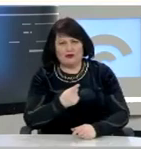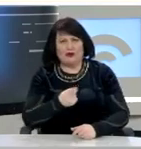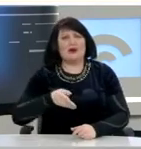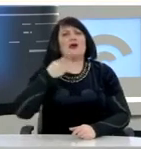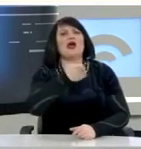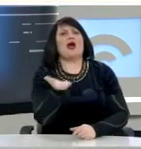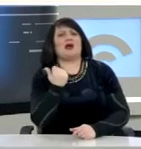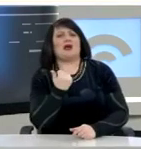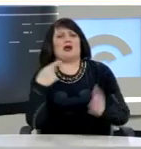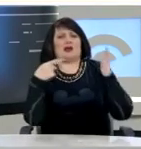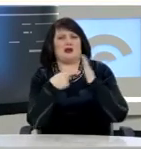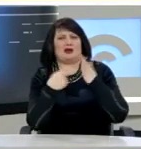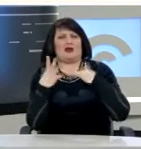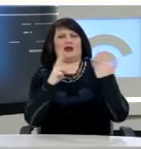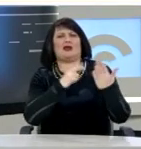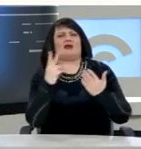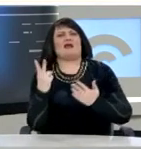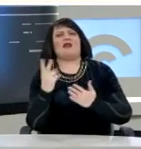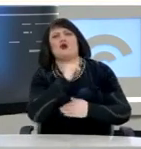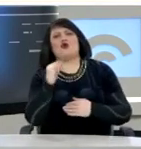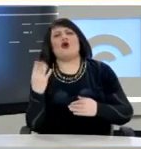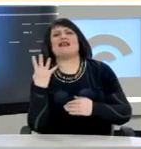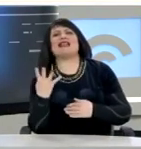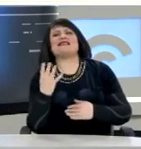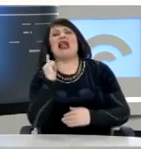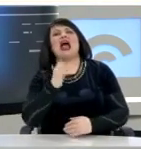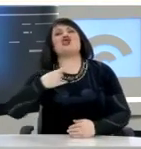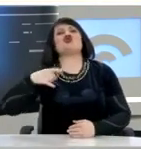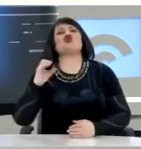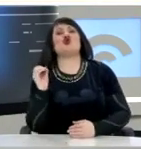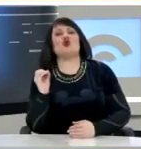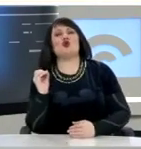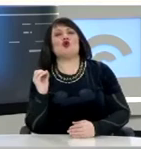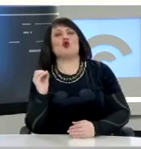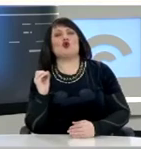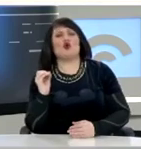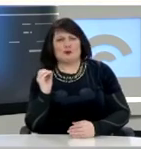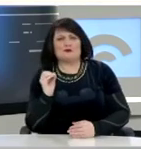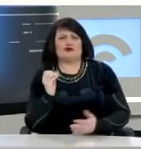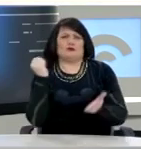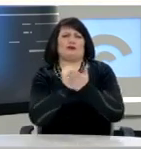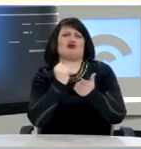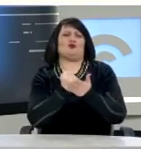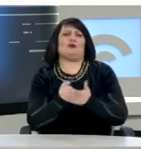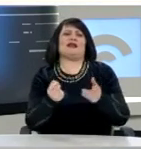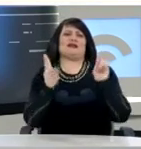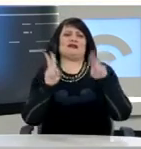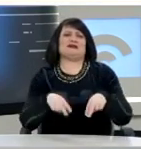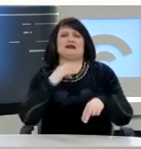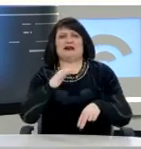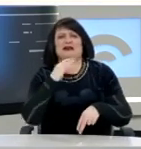στις διαπραγματεύσεις το 1992-94 για την ISO, που είναι η τυποποίηση της γλώσσας, των ονομάτων και